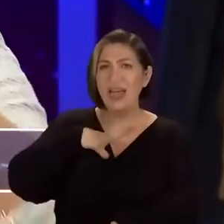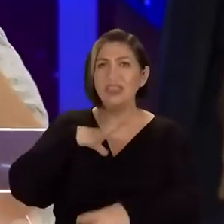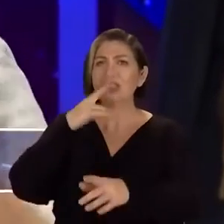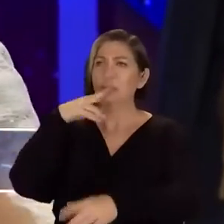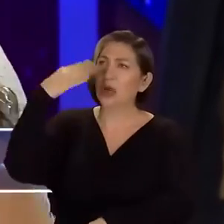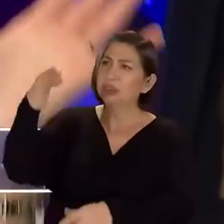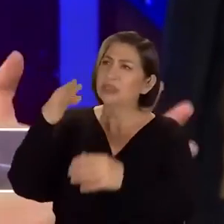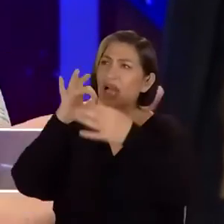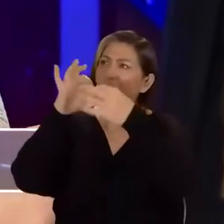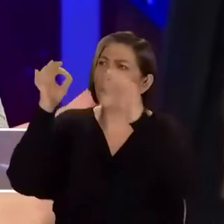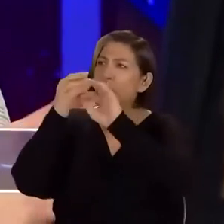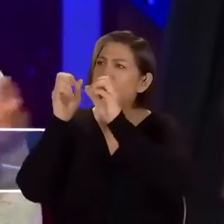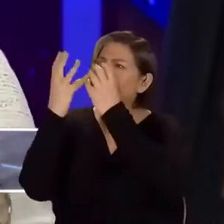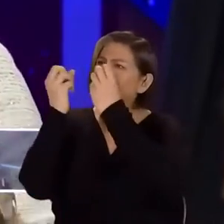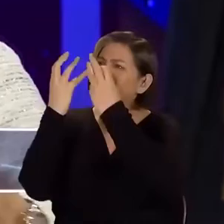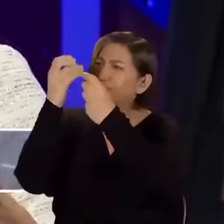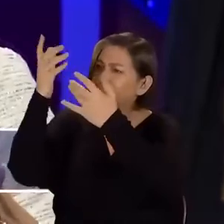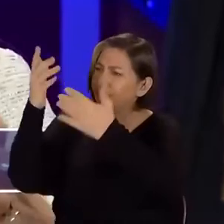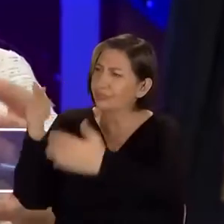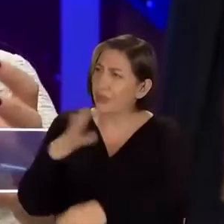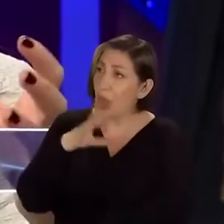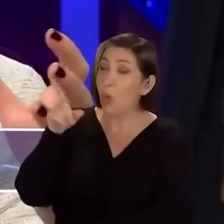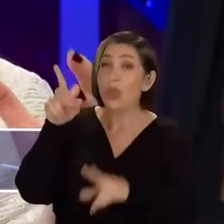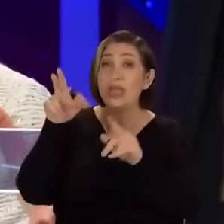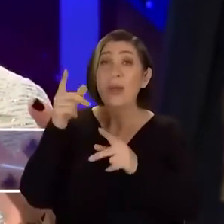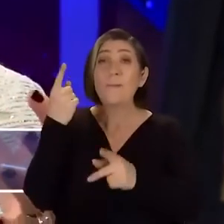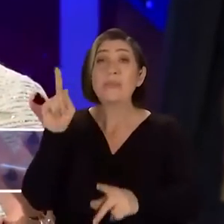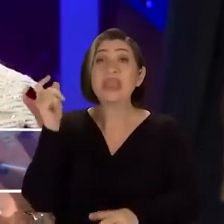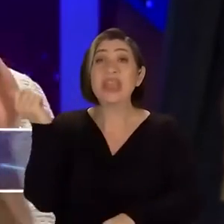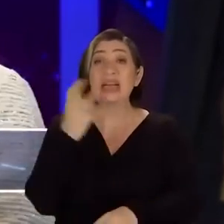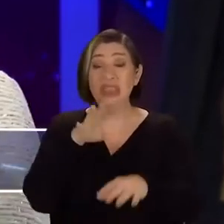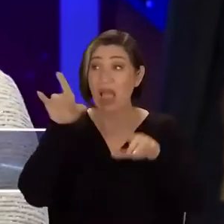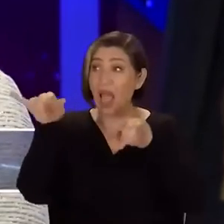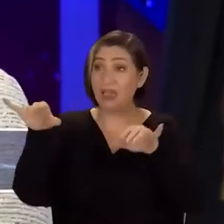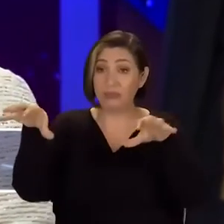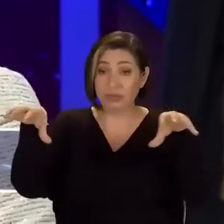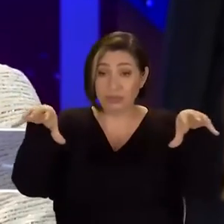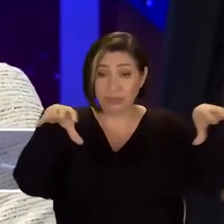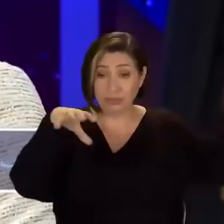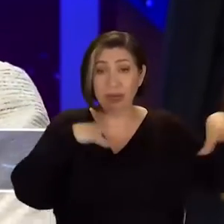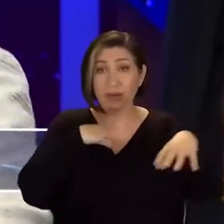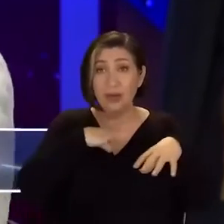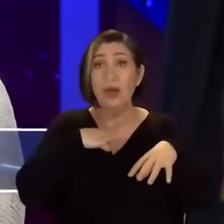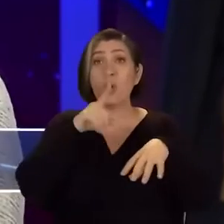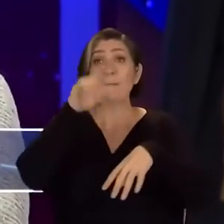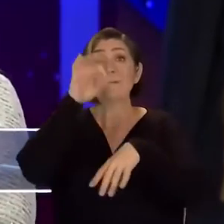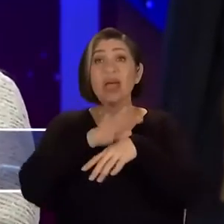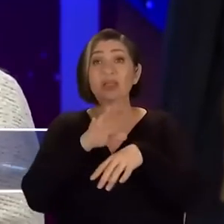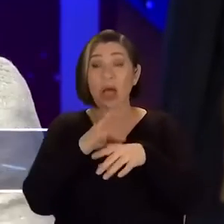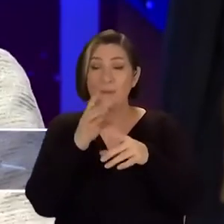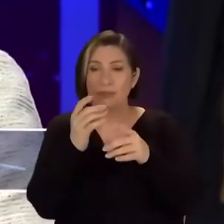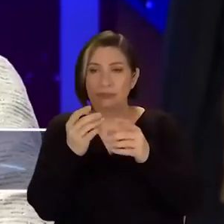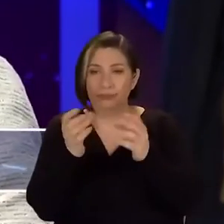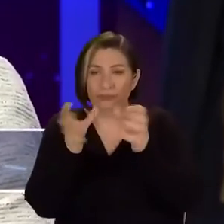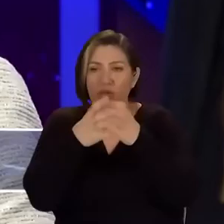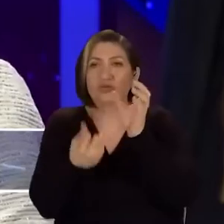yanıp sönen, evet, kablolar olan bir şey olur. Onun gibi binlerce şey var ve bu makinalar aslında bir anda blockchain